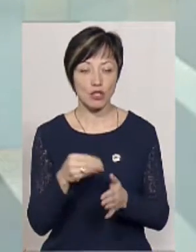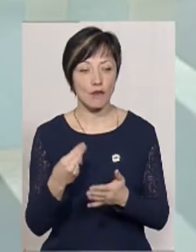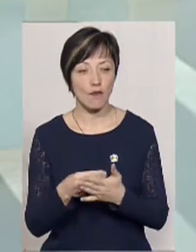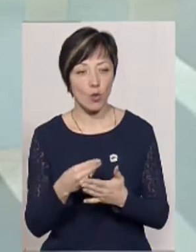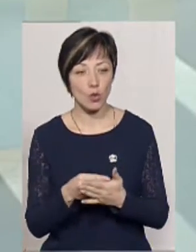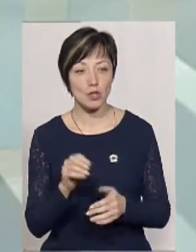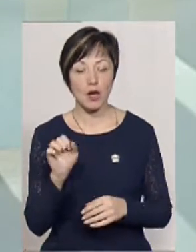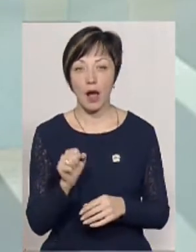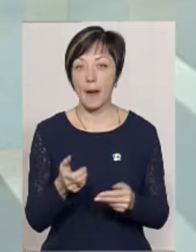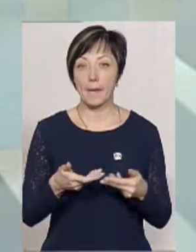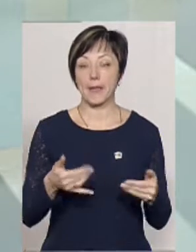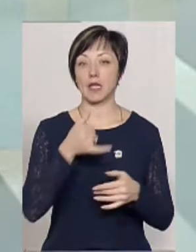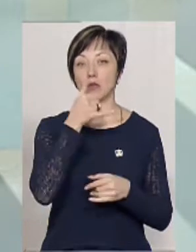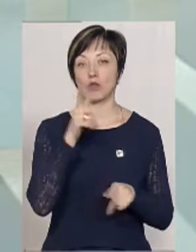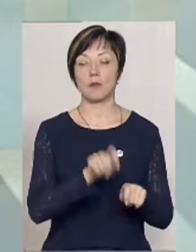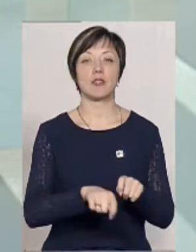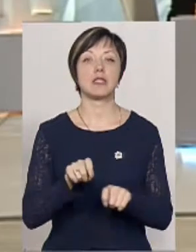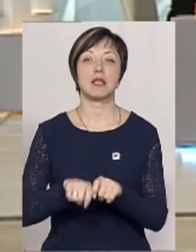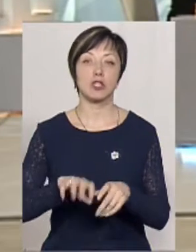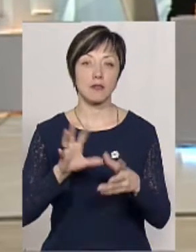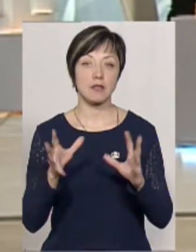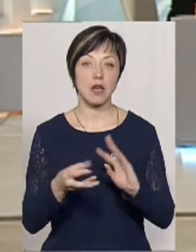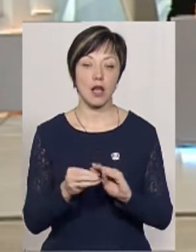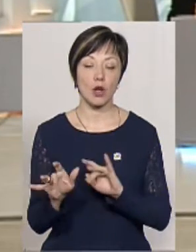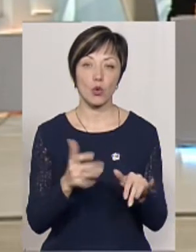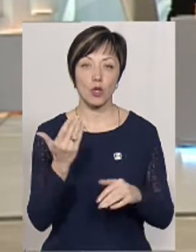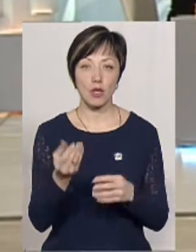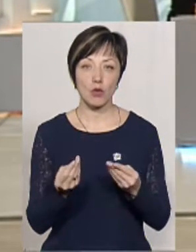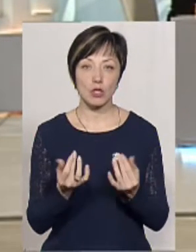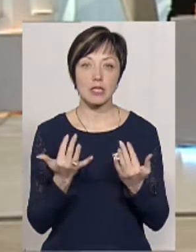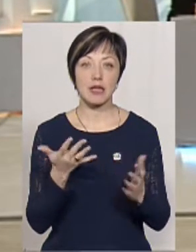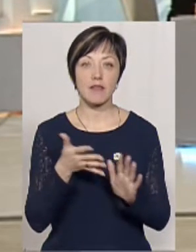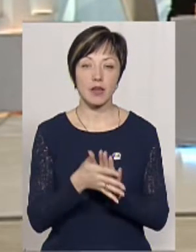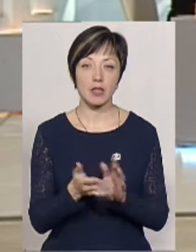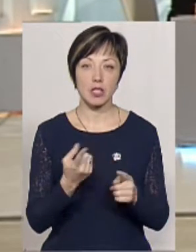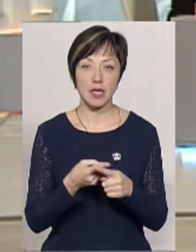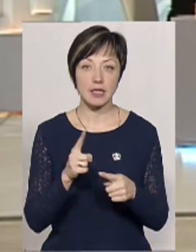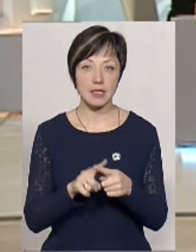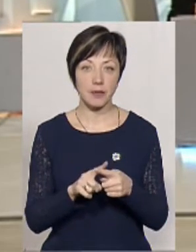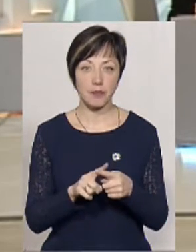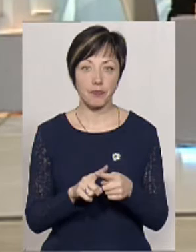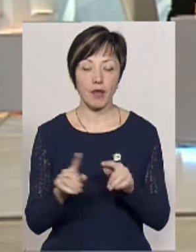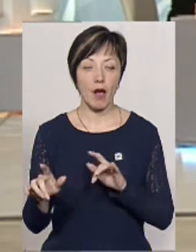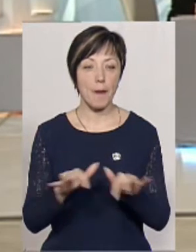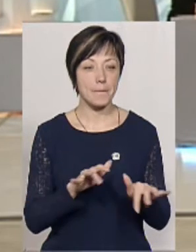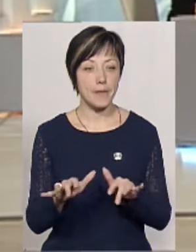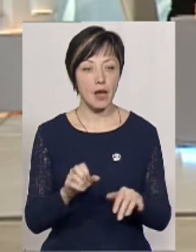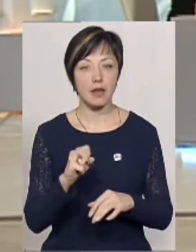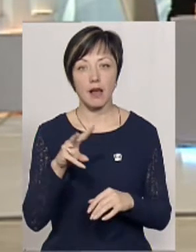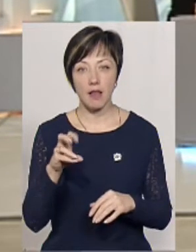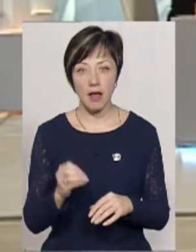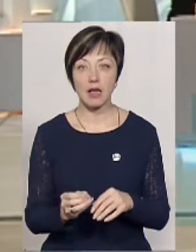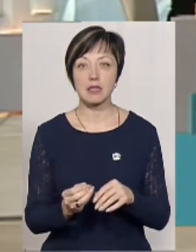а тобто ми не можемо відстежити взагалі рух їхніх коштів, скільки витрачено на оці кампанії. Але з